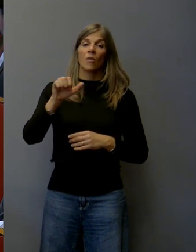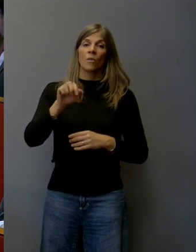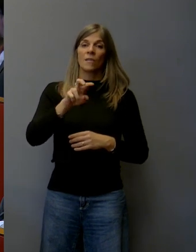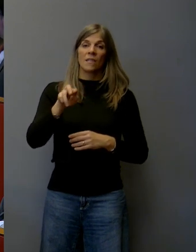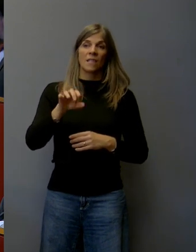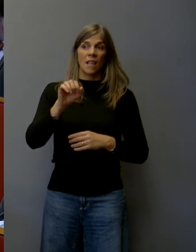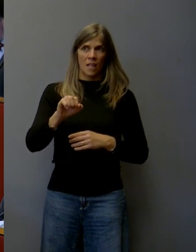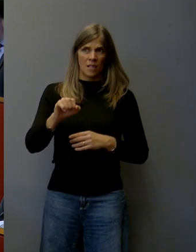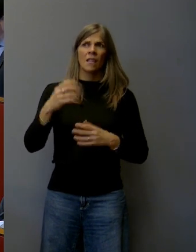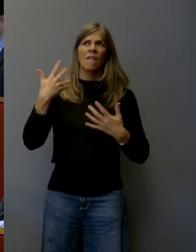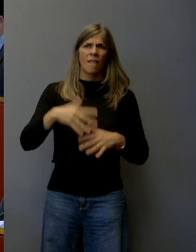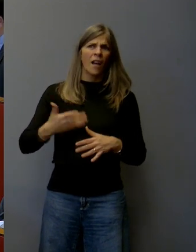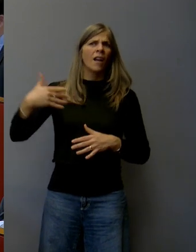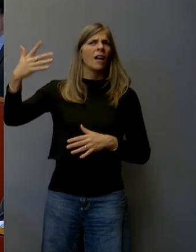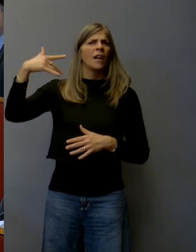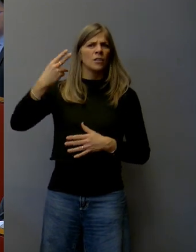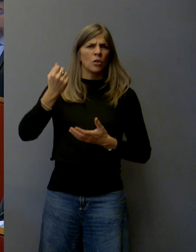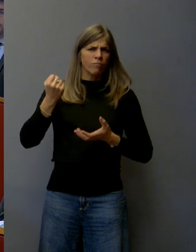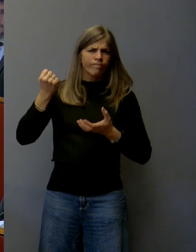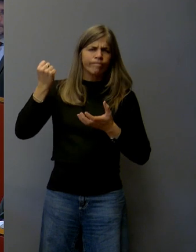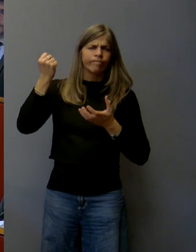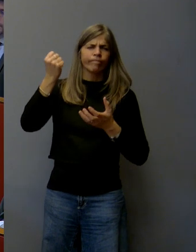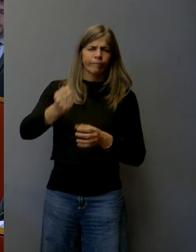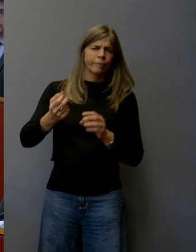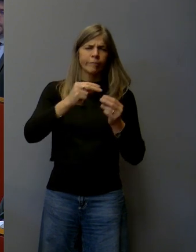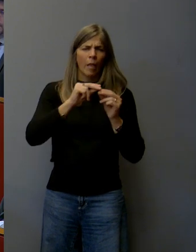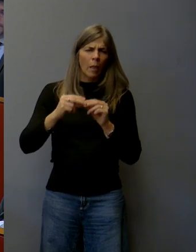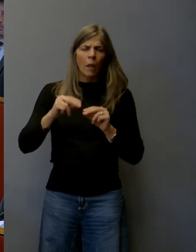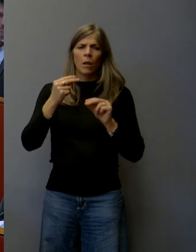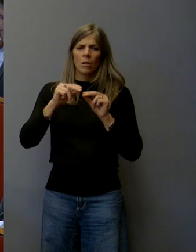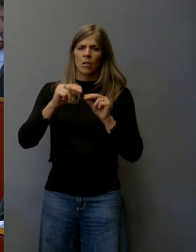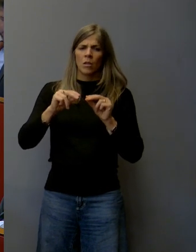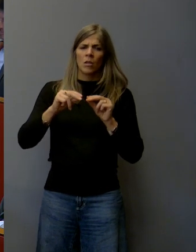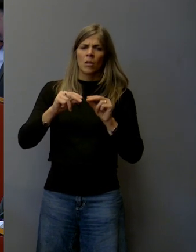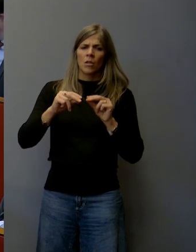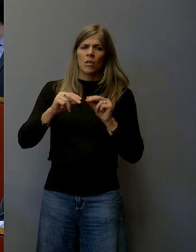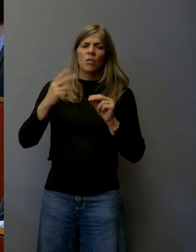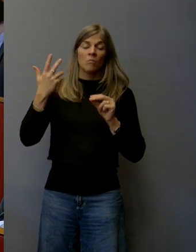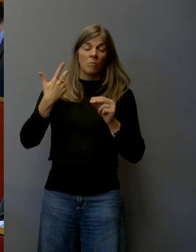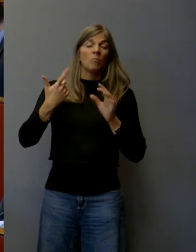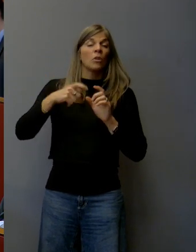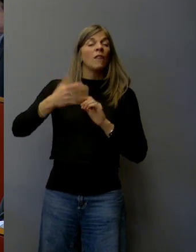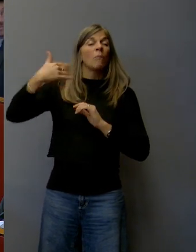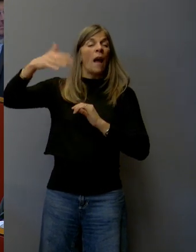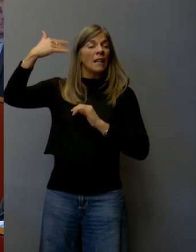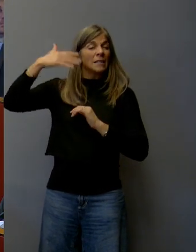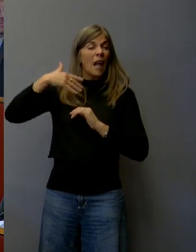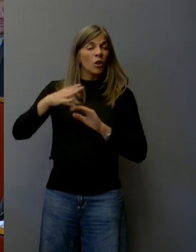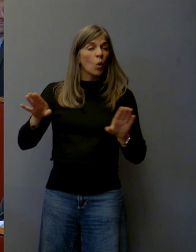per ridarlo alla cittadinanza dopo quasi forse più di dieci anni di chiusura